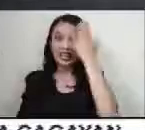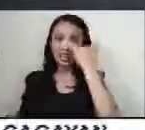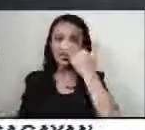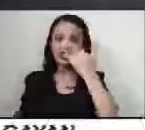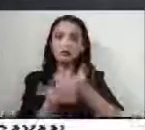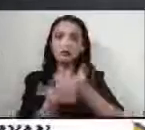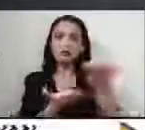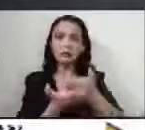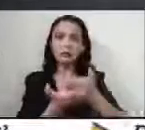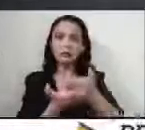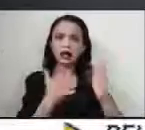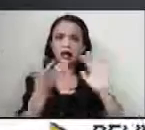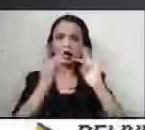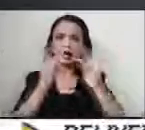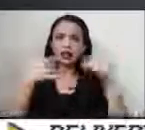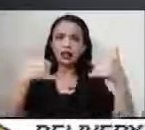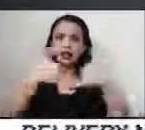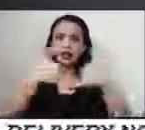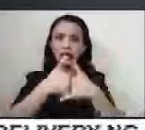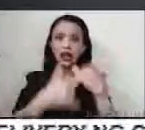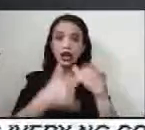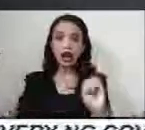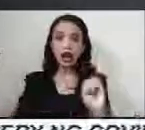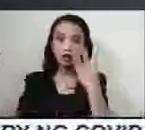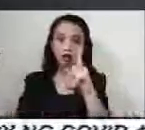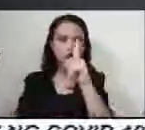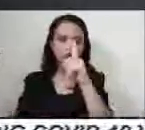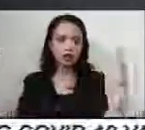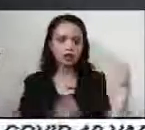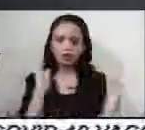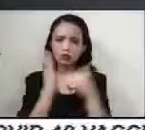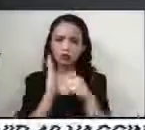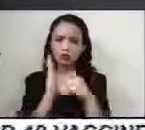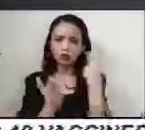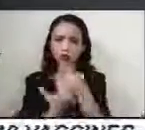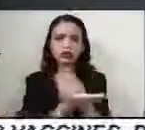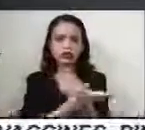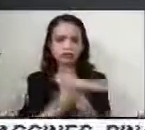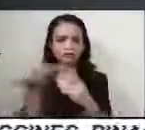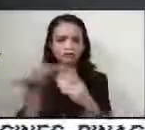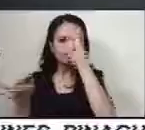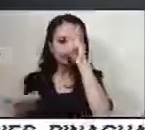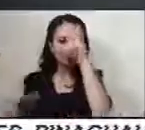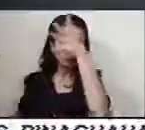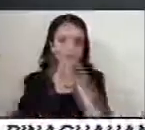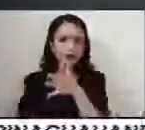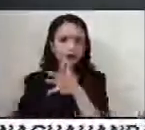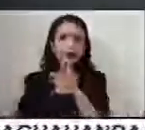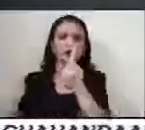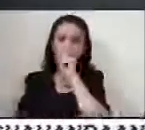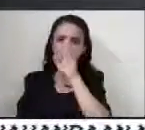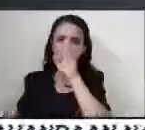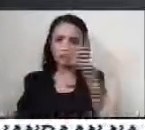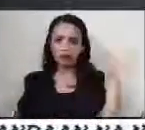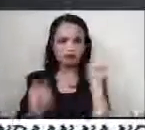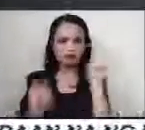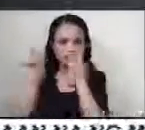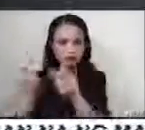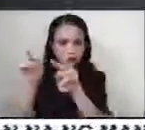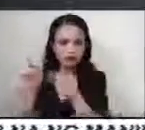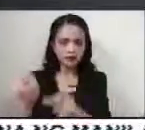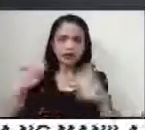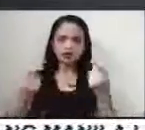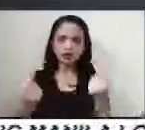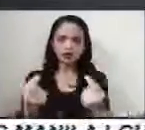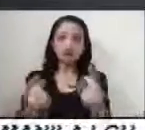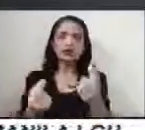in December 28 and then January 1 o January 2. Pag total na kuusab tanan, pag ano na mo sa iyahang